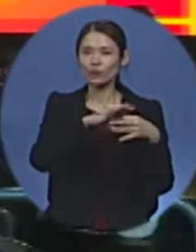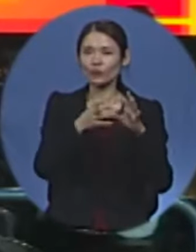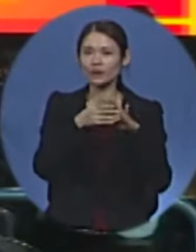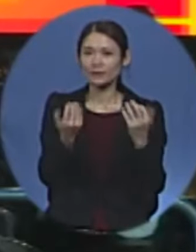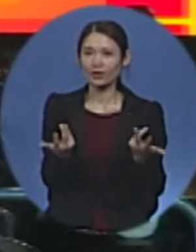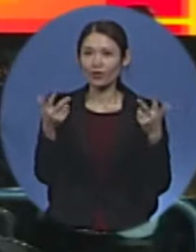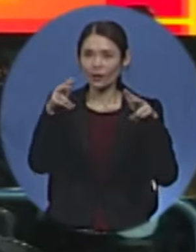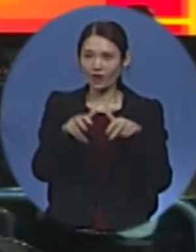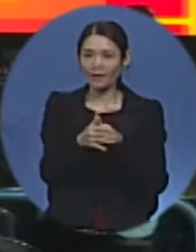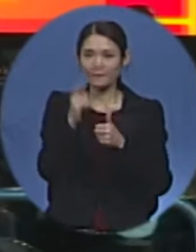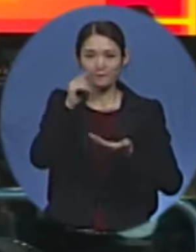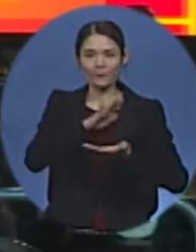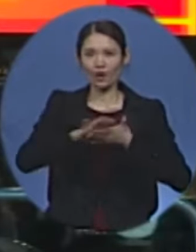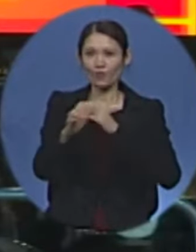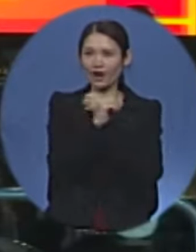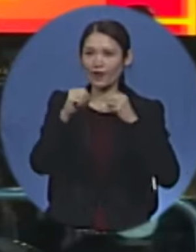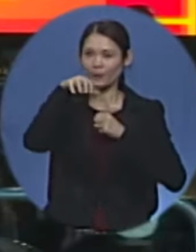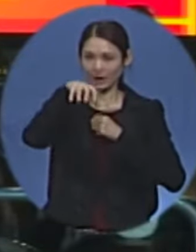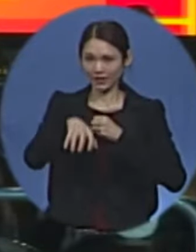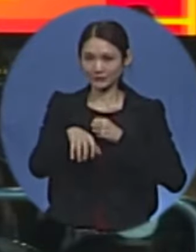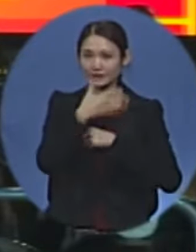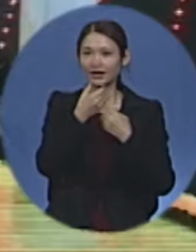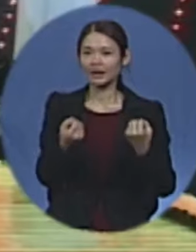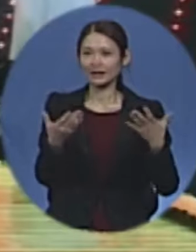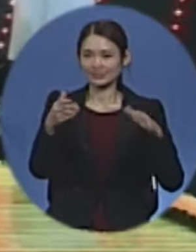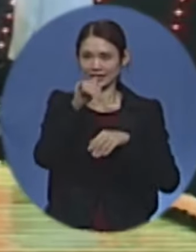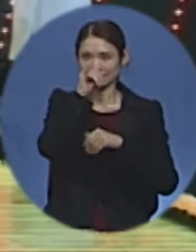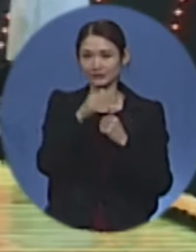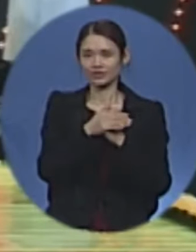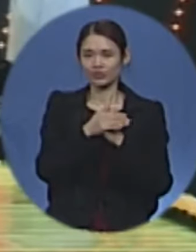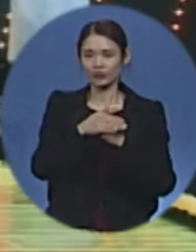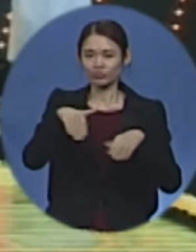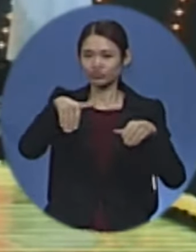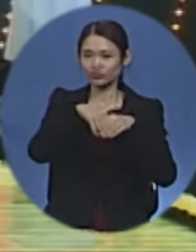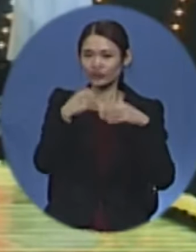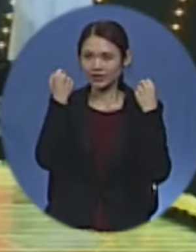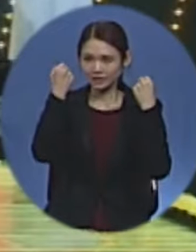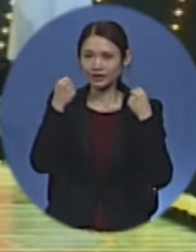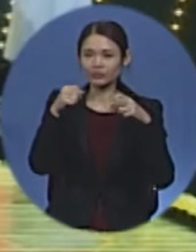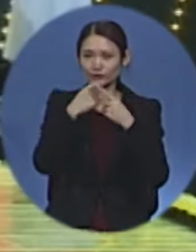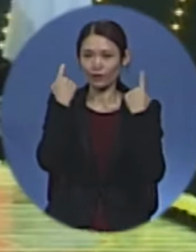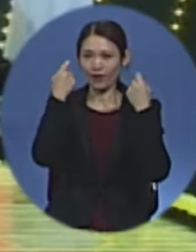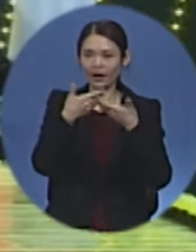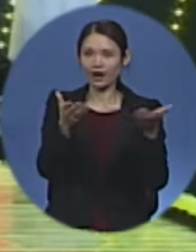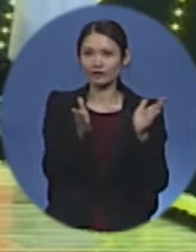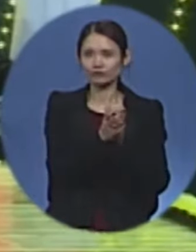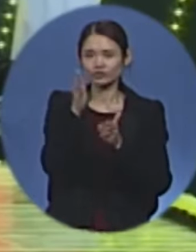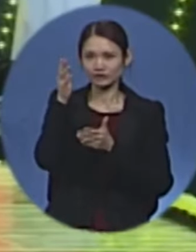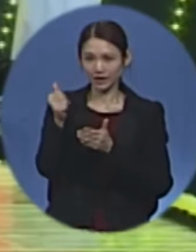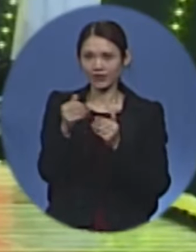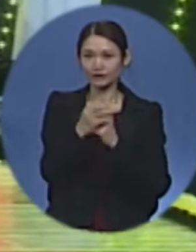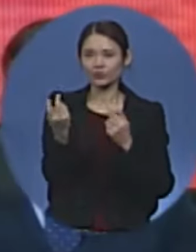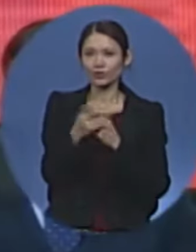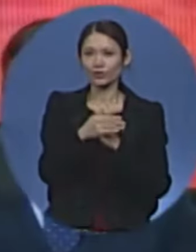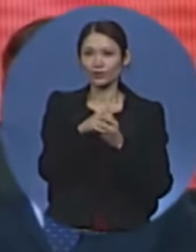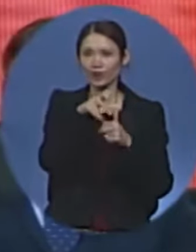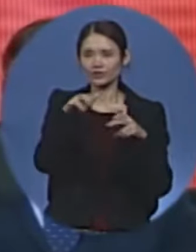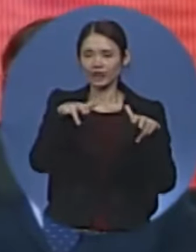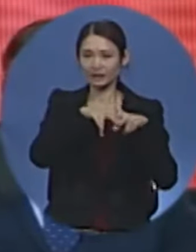서울올림픽공원 평화의 광장에서 진행된 합화 행사에는 문화체육관광부 도종환 장관, 평창 동계올림픽 및